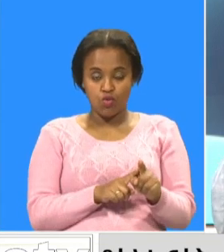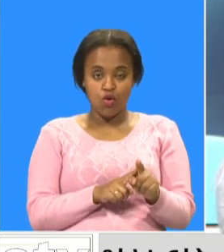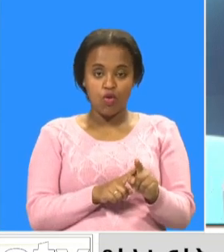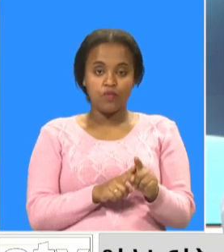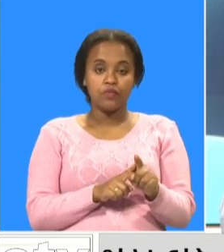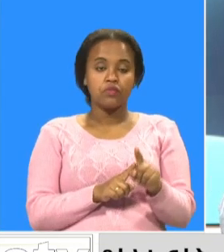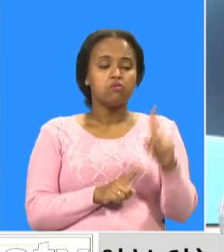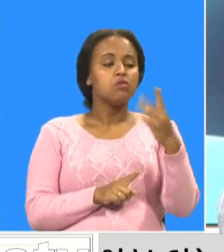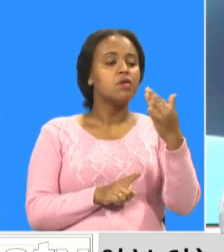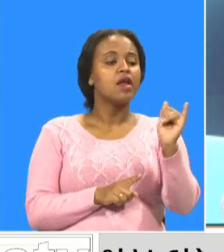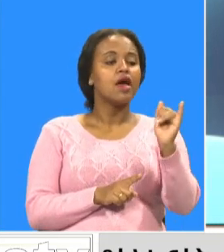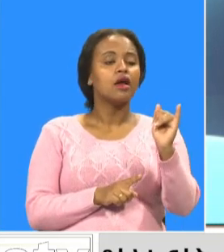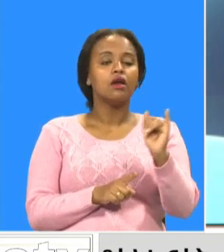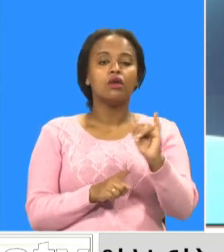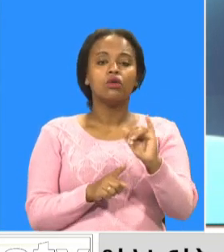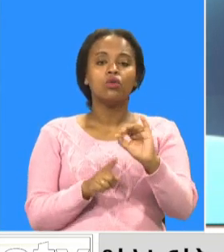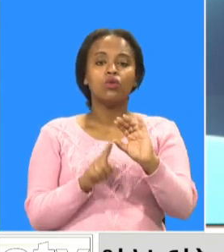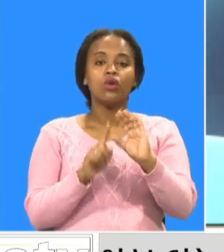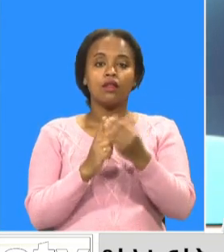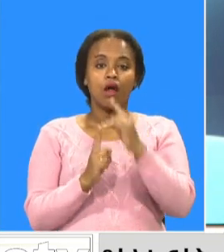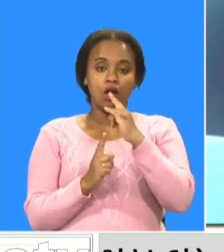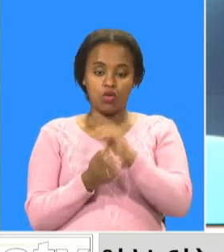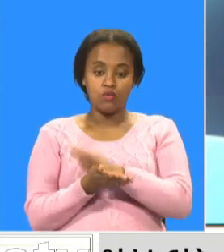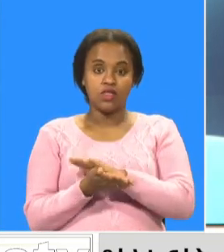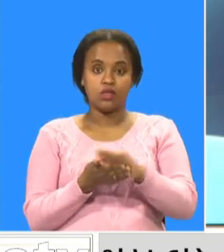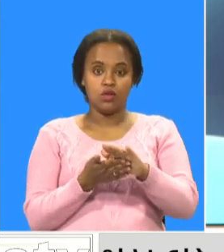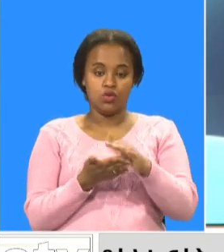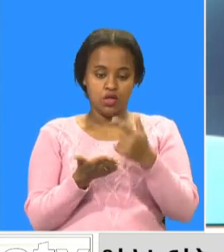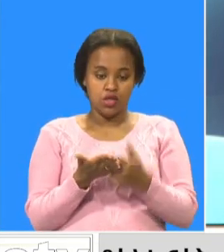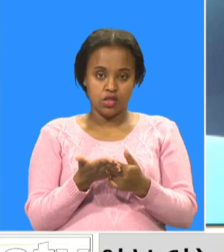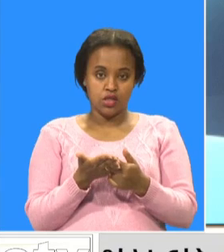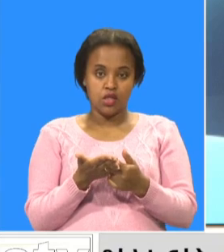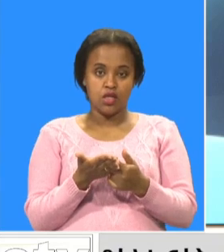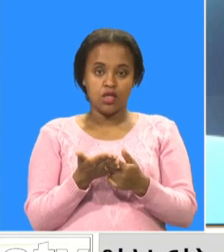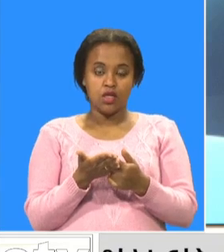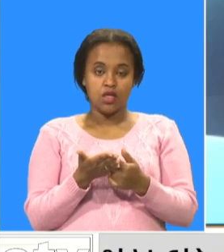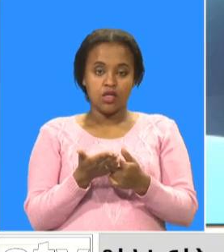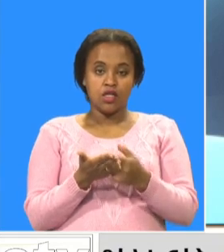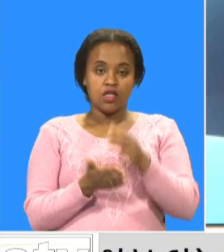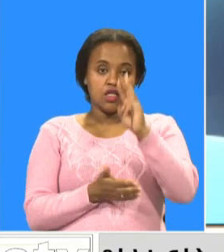እነዛ የሚጸዱት የሚል አለ ለN95 ማለት ነው። እነዚህ ሰርጂካል የሚሆን